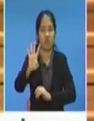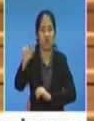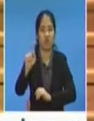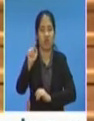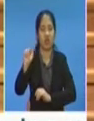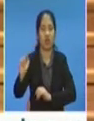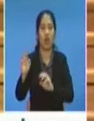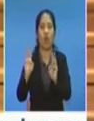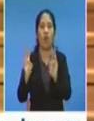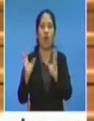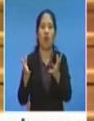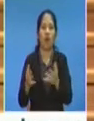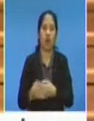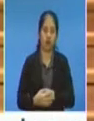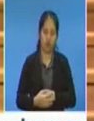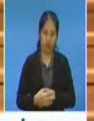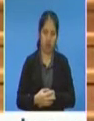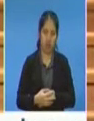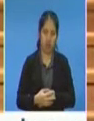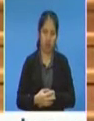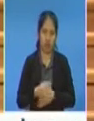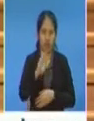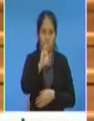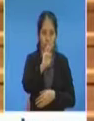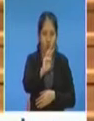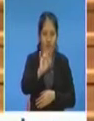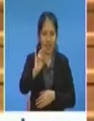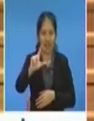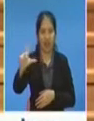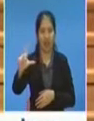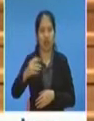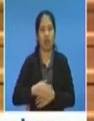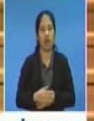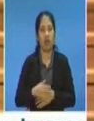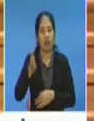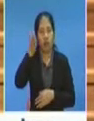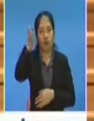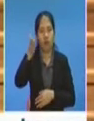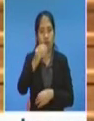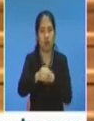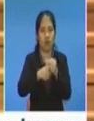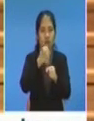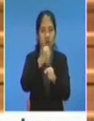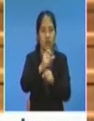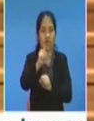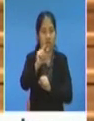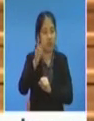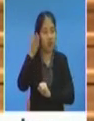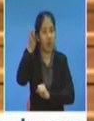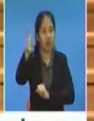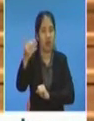64% 6-7 ล้านคนในประมาณ20ปีข้างหน้าเราจะมีผู้สูงวัยประมาณ20ล้าน